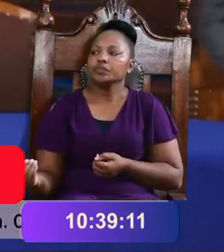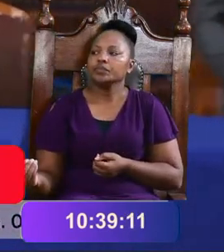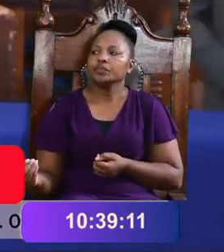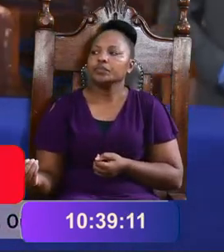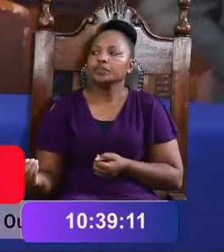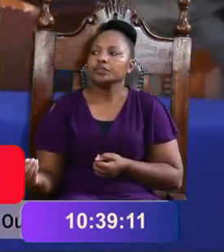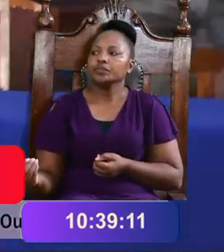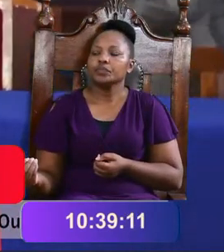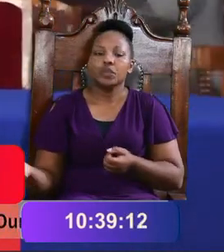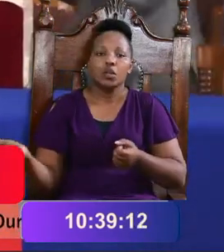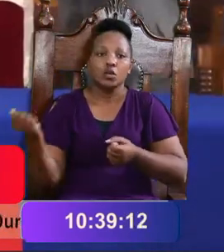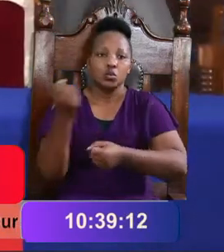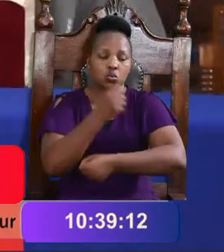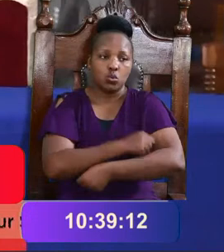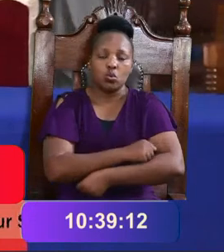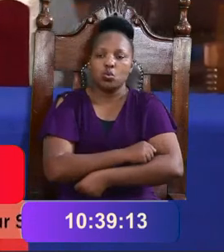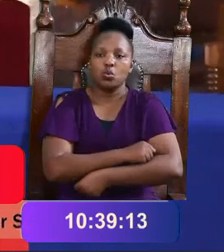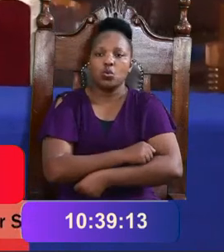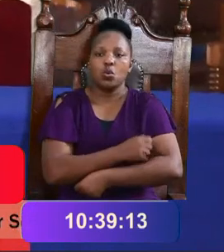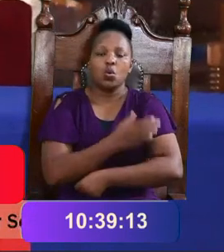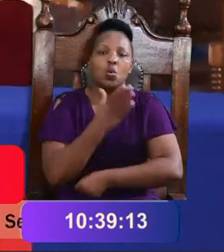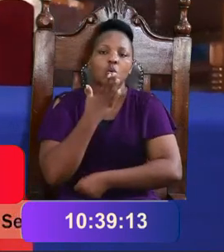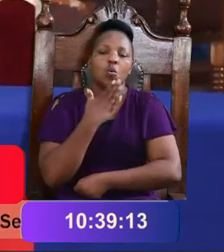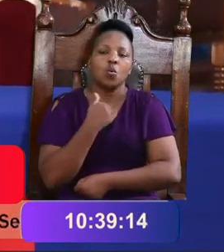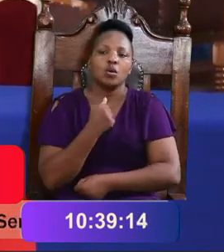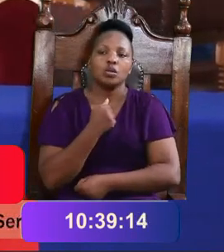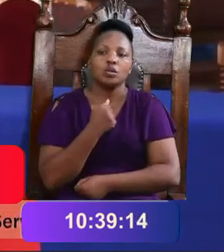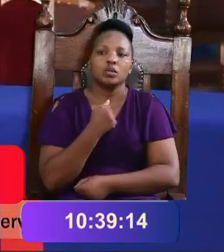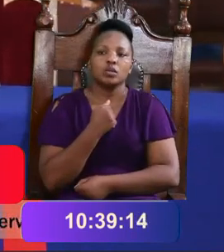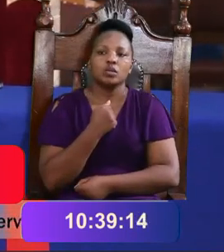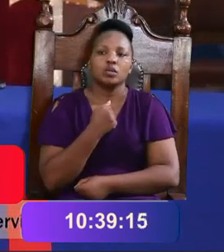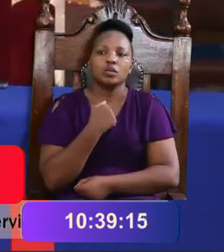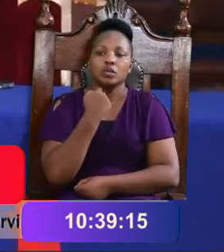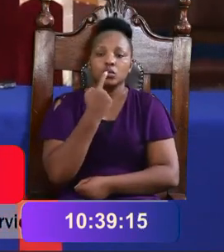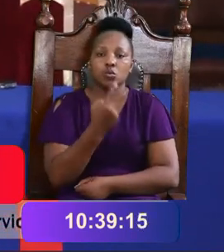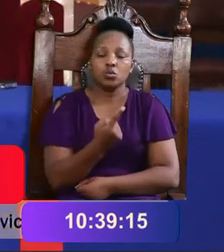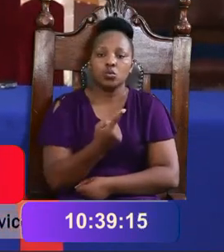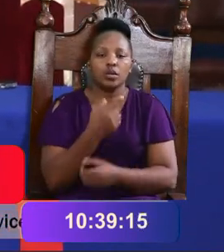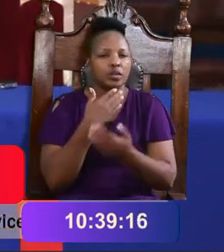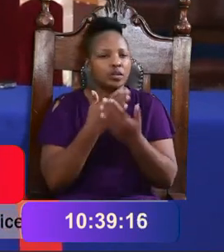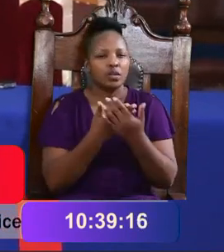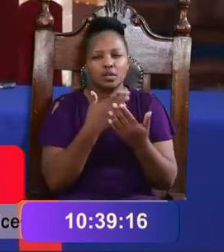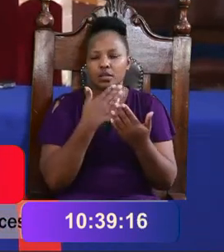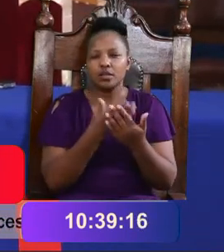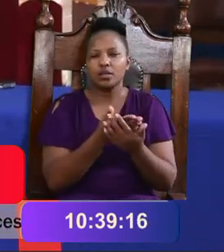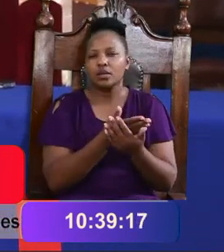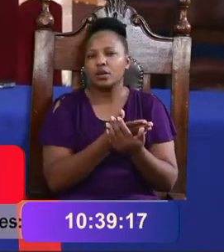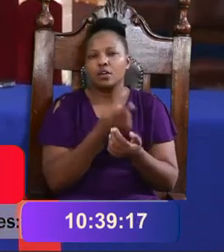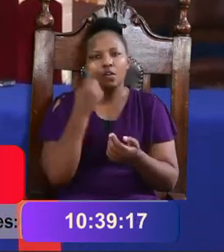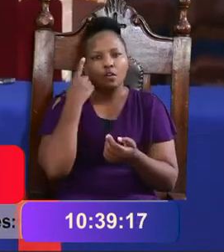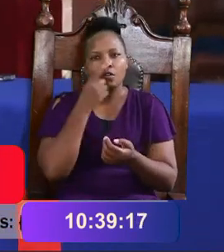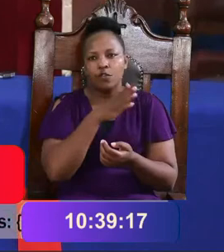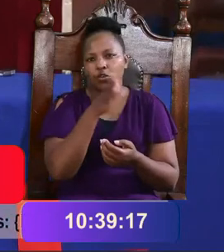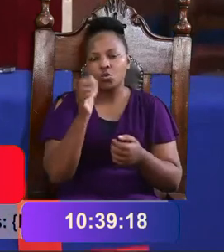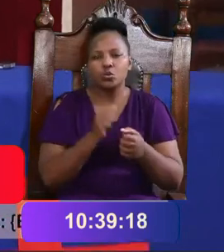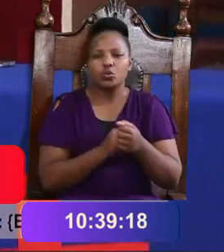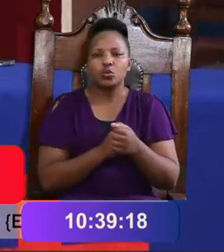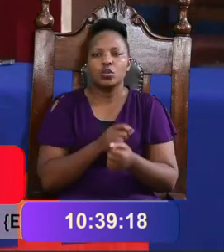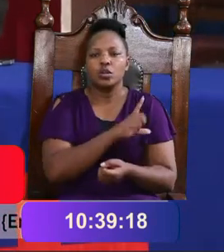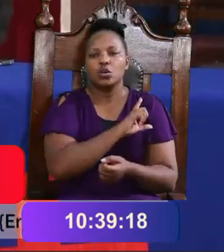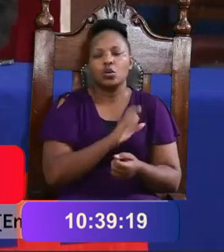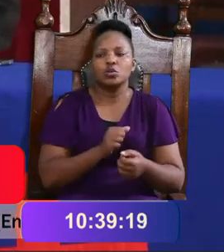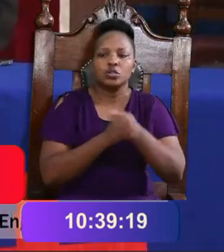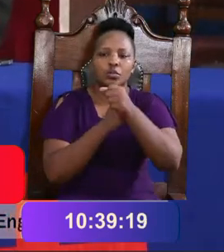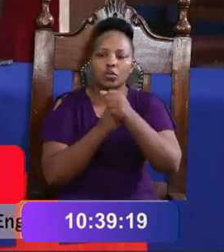our academy ilikuwa inataka kupeana thanksgiving kwa sababu ya vile Bwana amekuwa